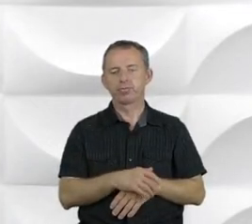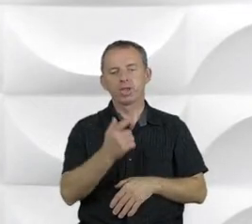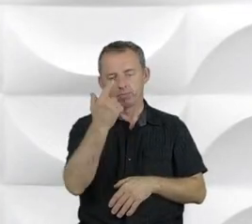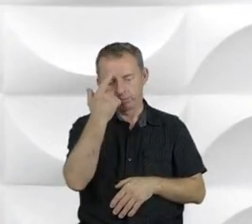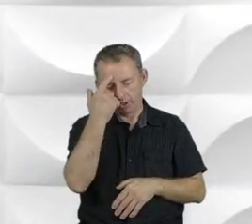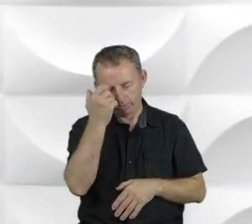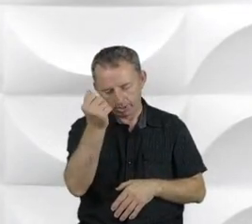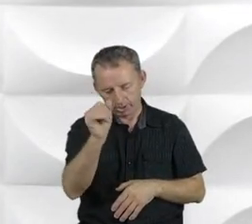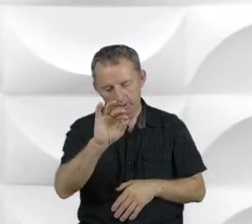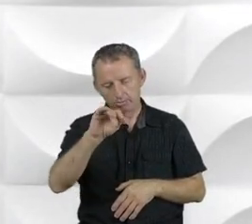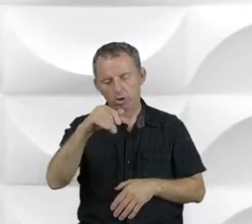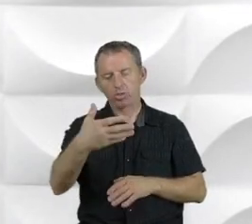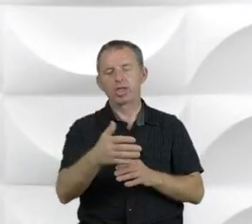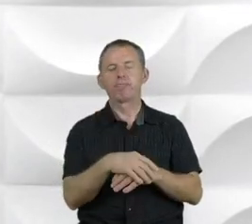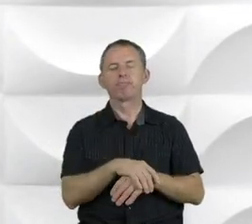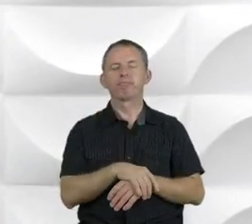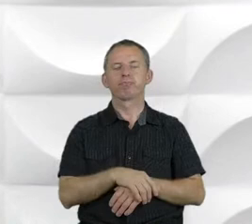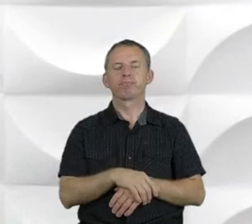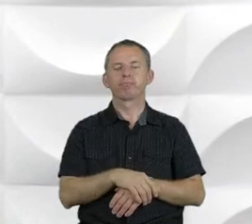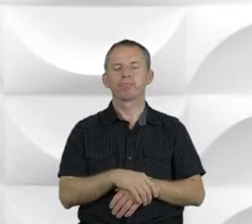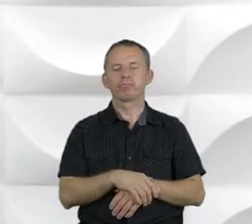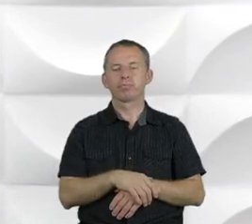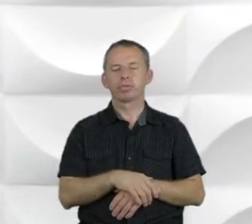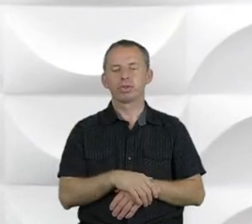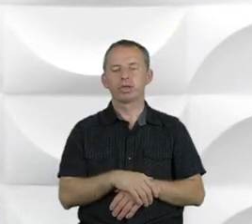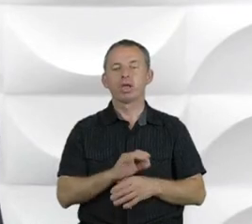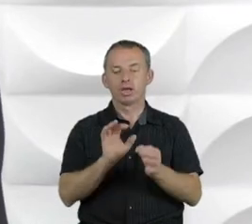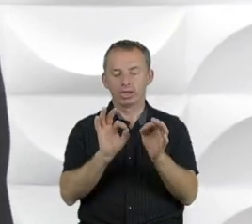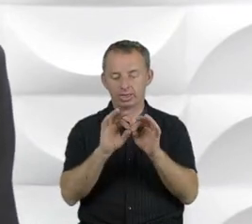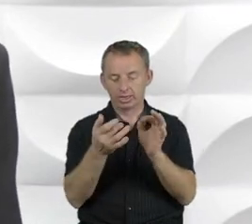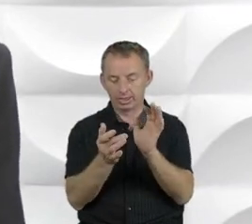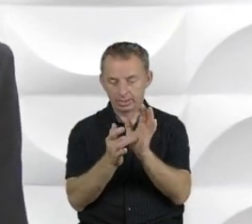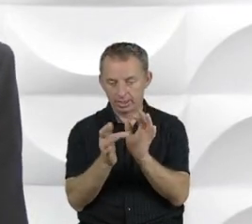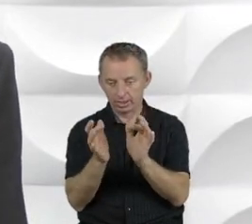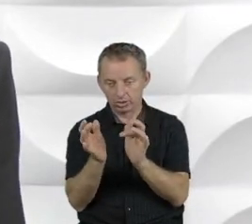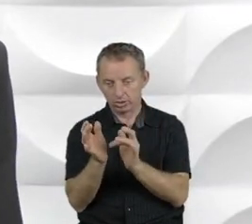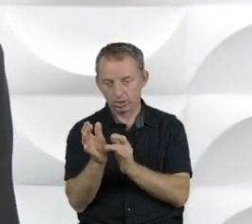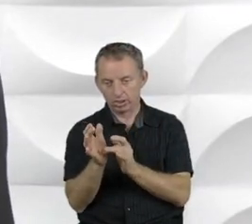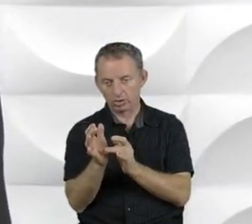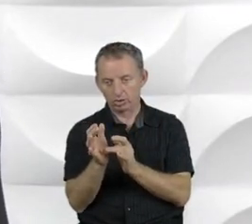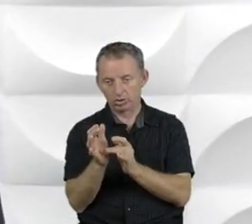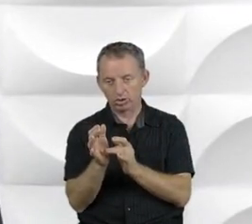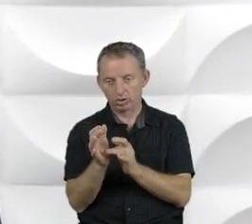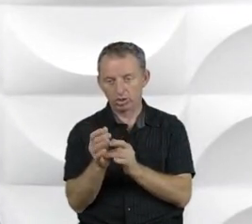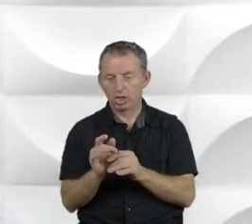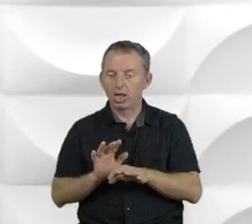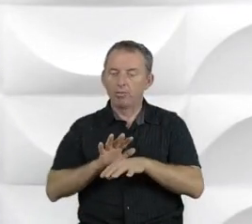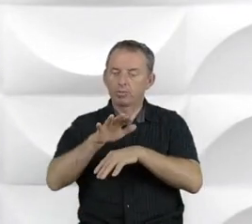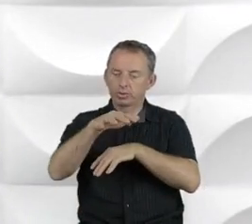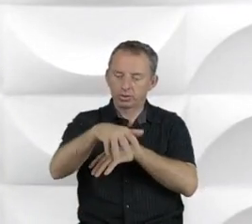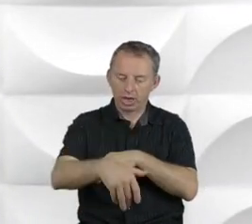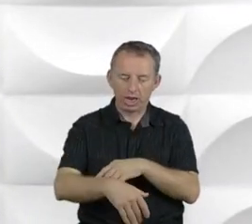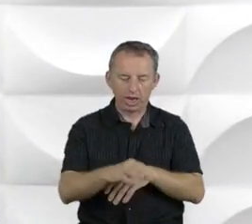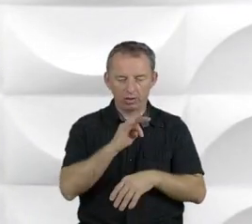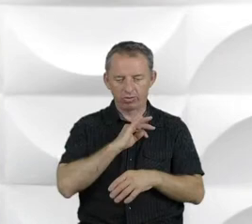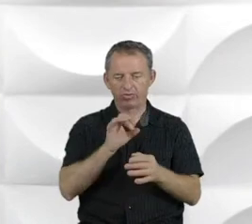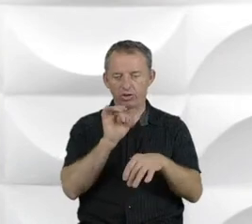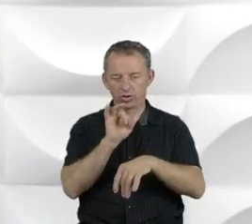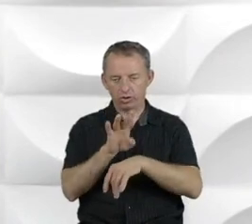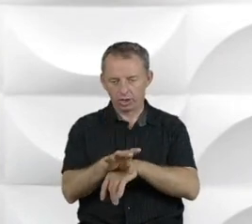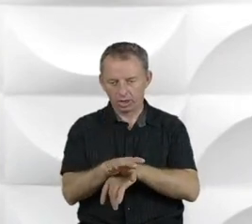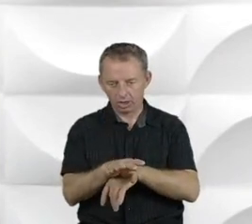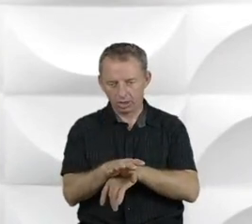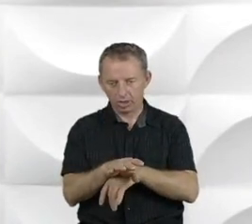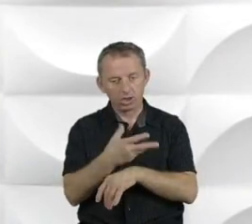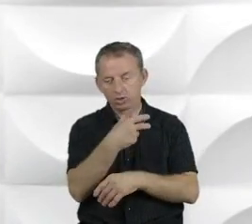Pamiętajmy o tym, że Jezus Chrystus przelał swoją krew nie